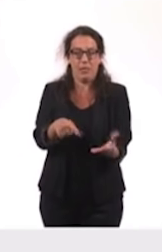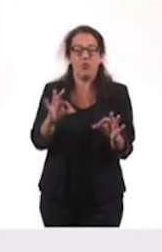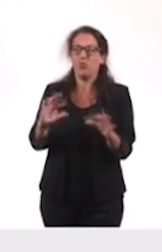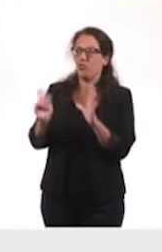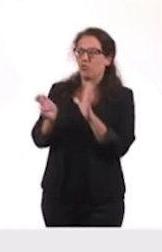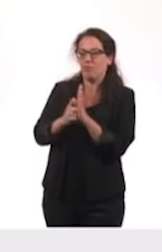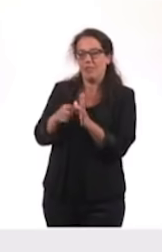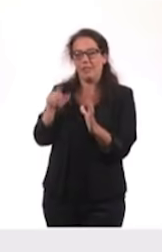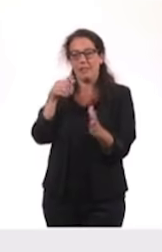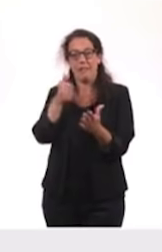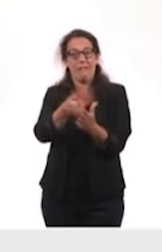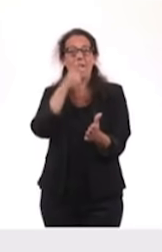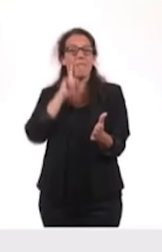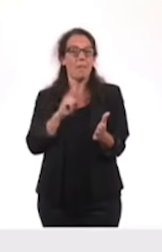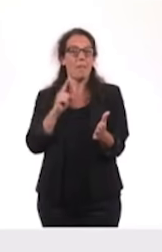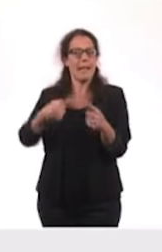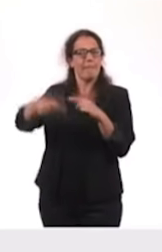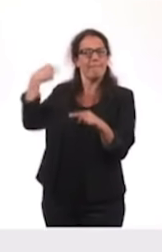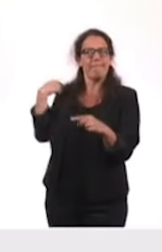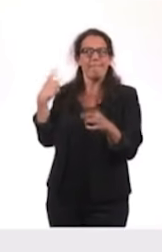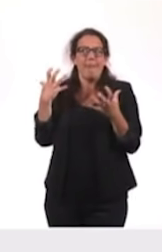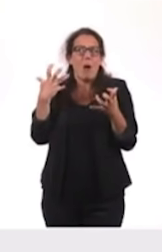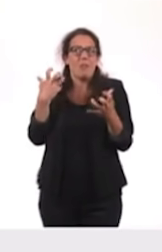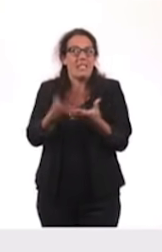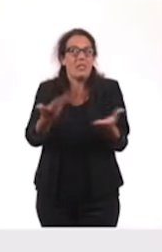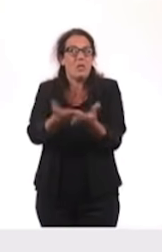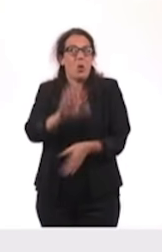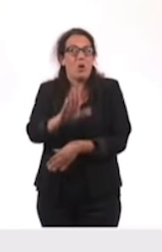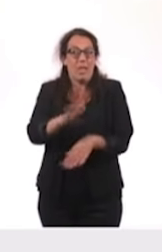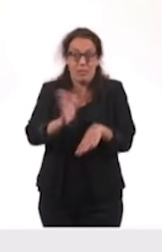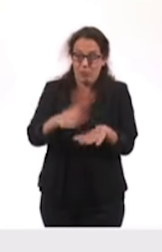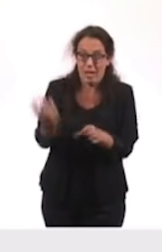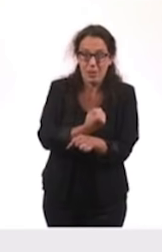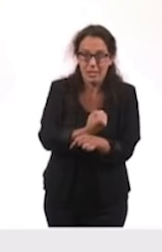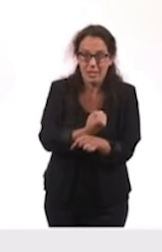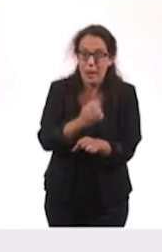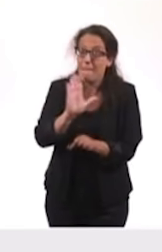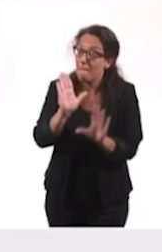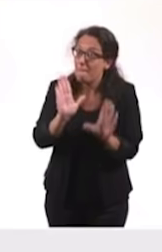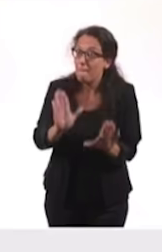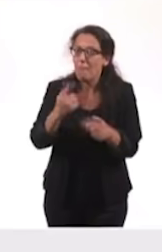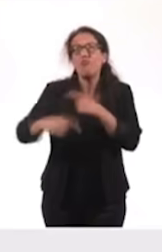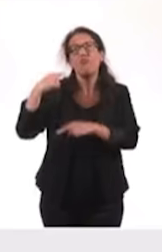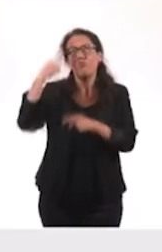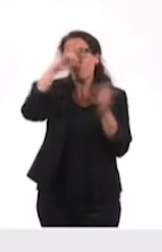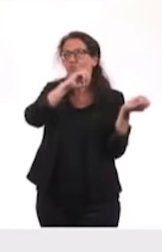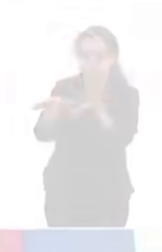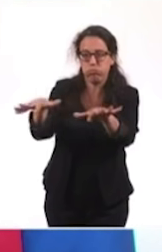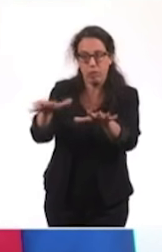mois de mai. Et en réalité, c'est même mieux que cela. Nous sommes un peu mieux que là où nous espérions